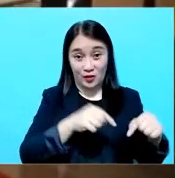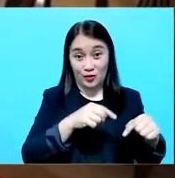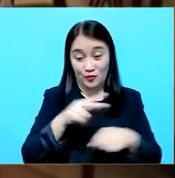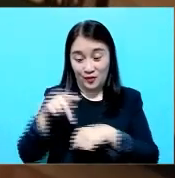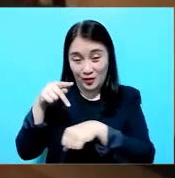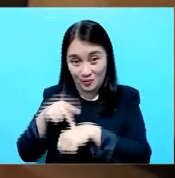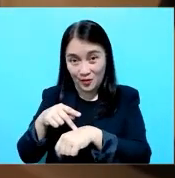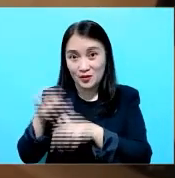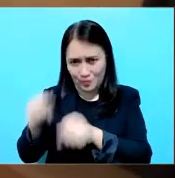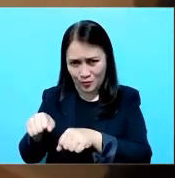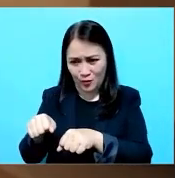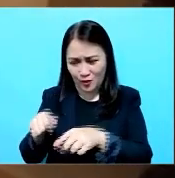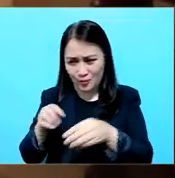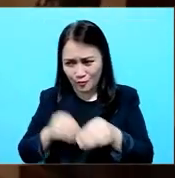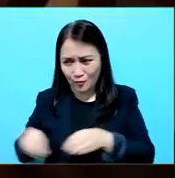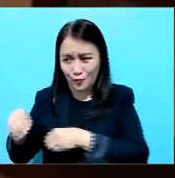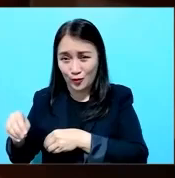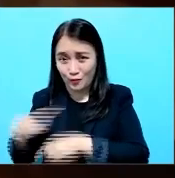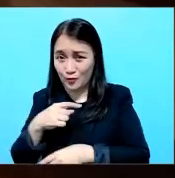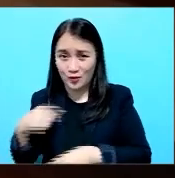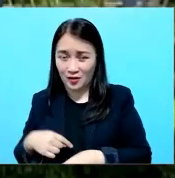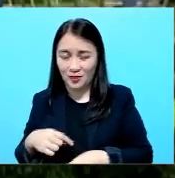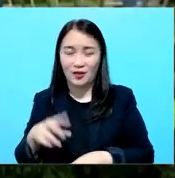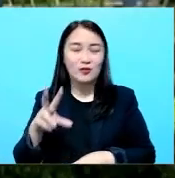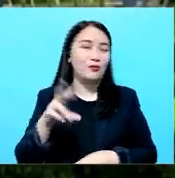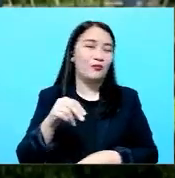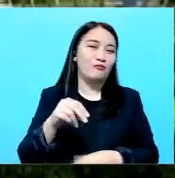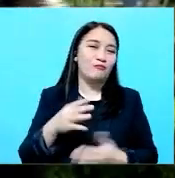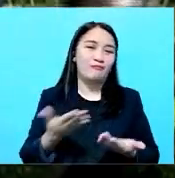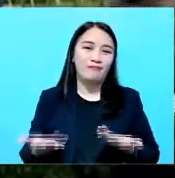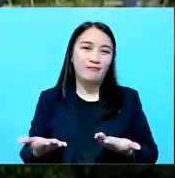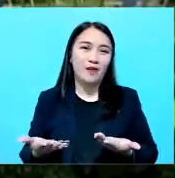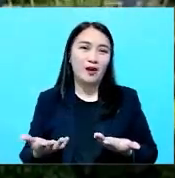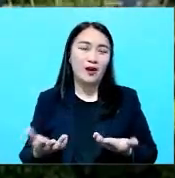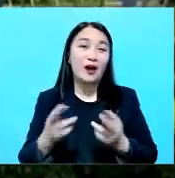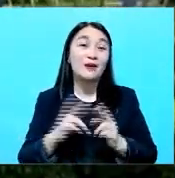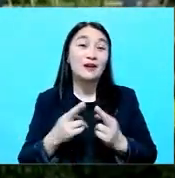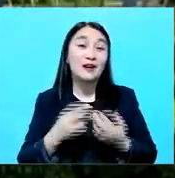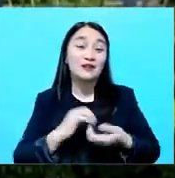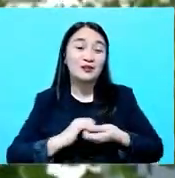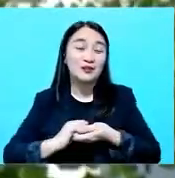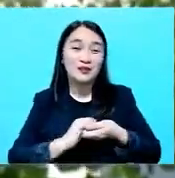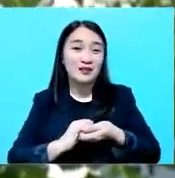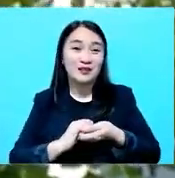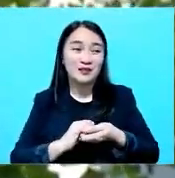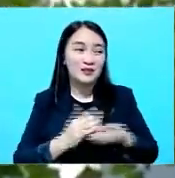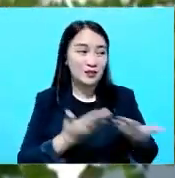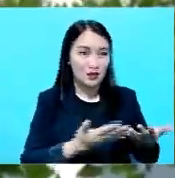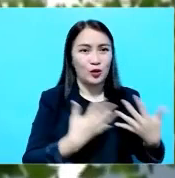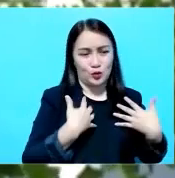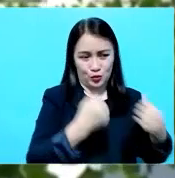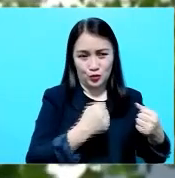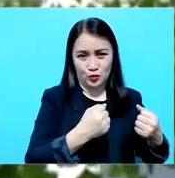At habang lumalakas ang alyansa ng Pilipinas sa Amerika, relasyon naman daw natin sa China ang nalalagay sa alanganin. China will